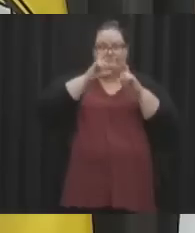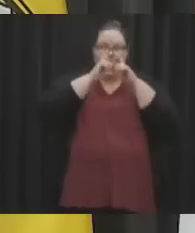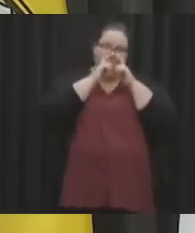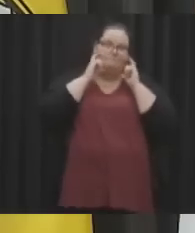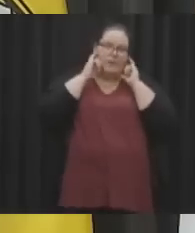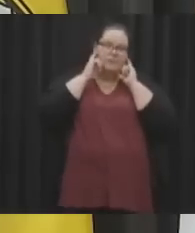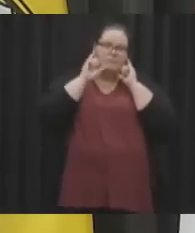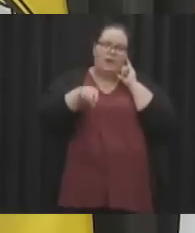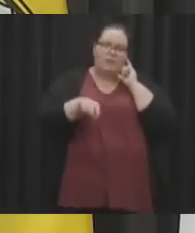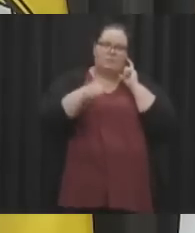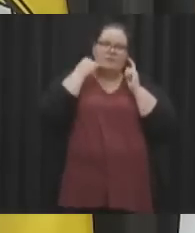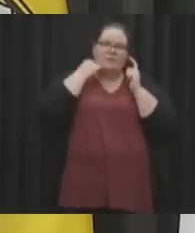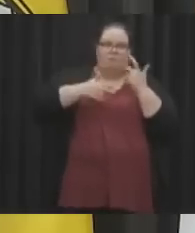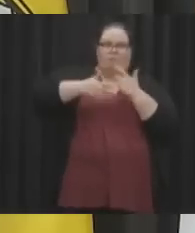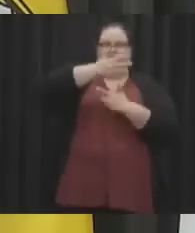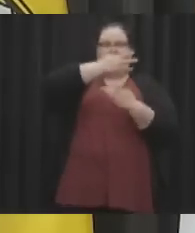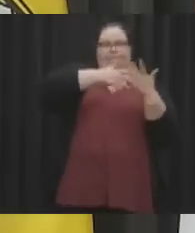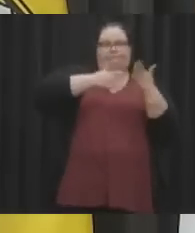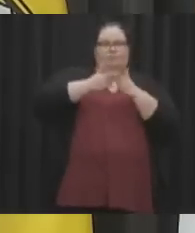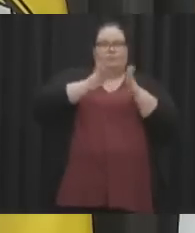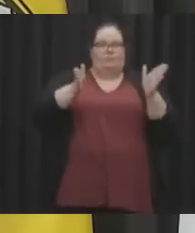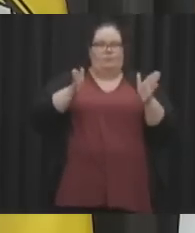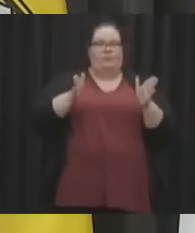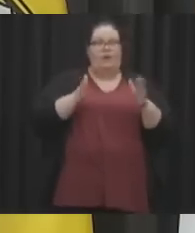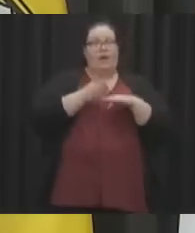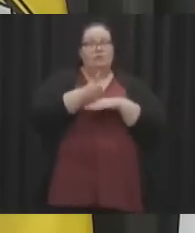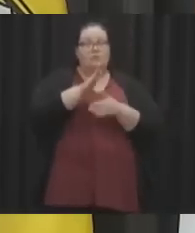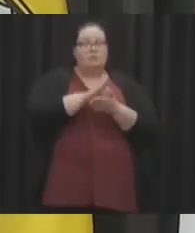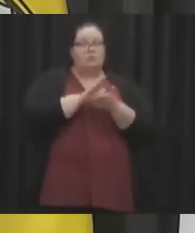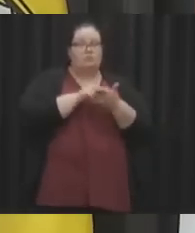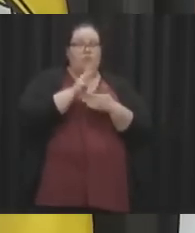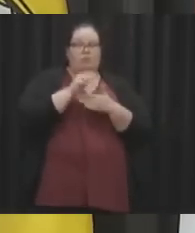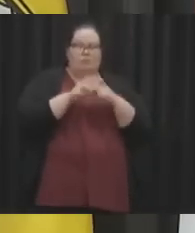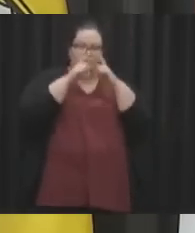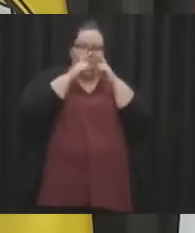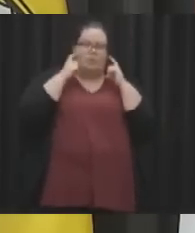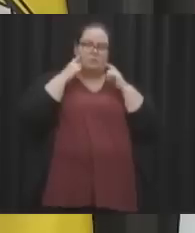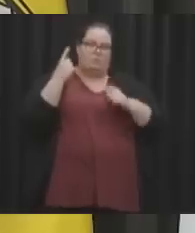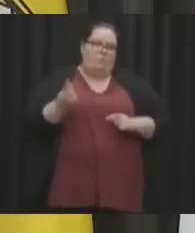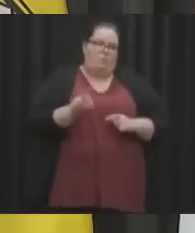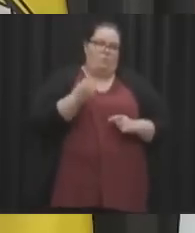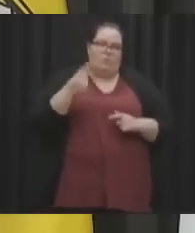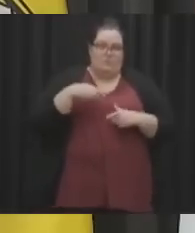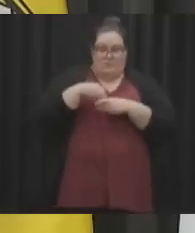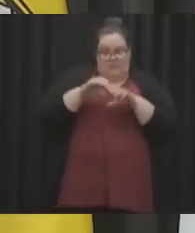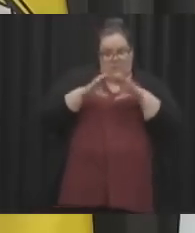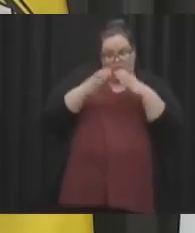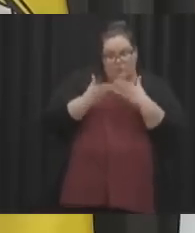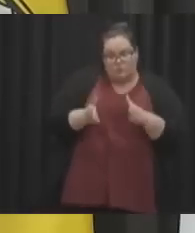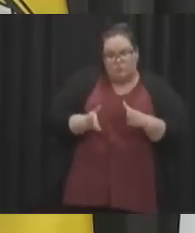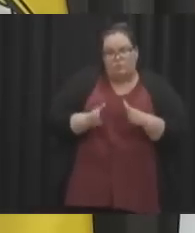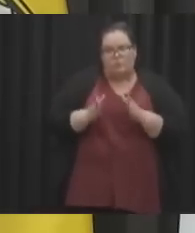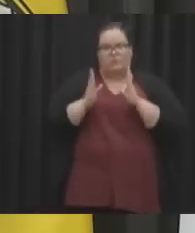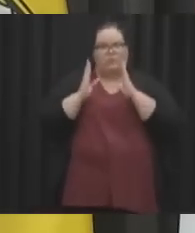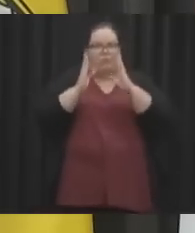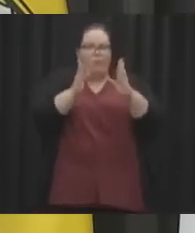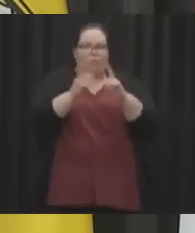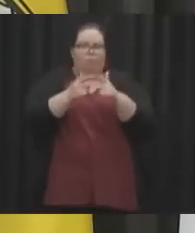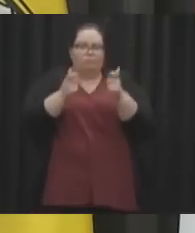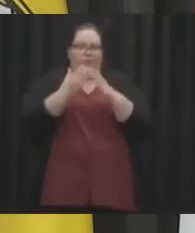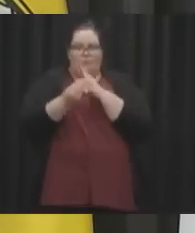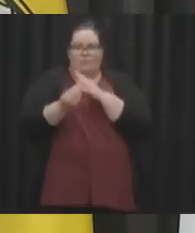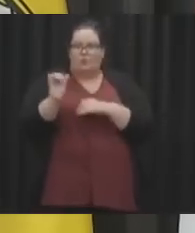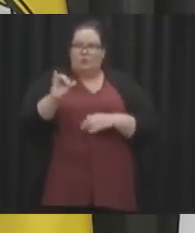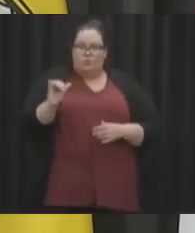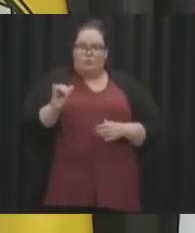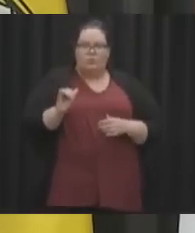facility are required to wear a mask at all times while in the vehicle. And more information on those guidelines for early learning and